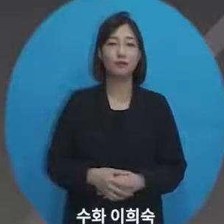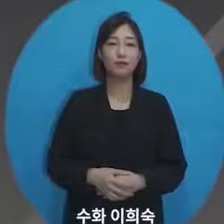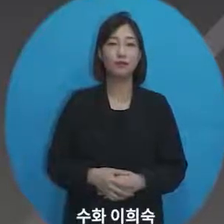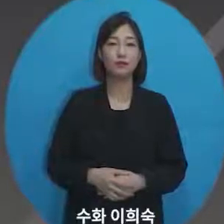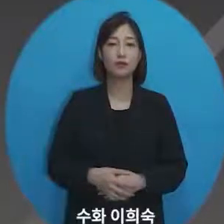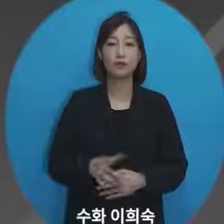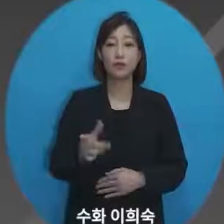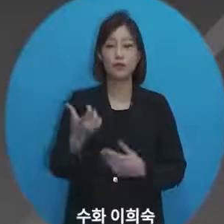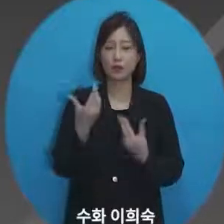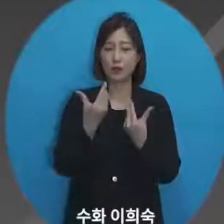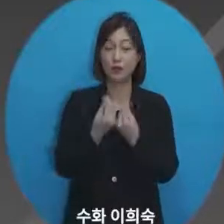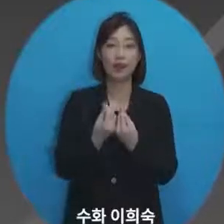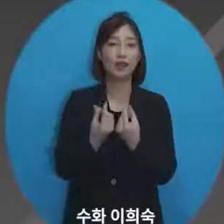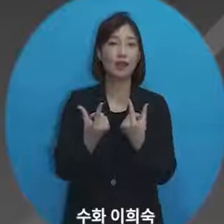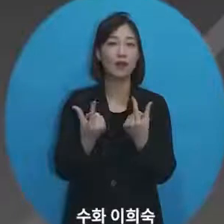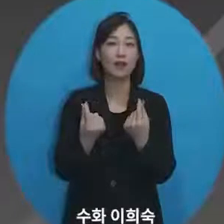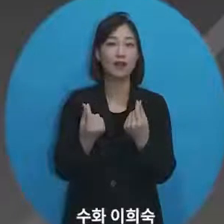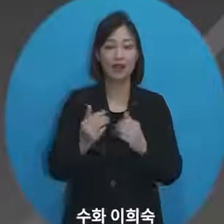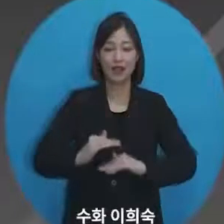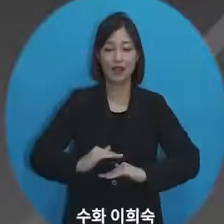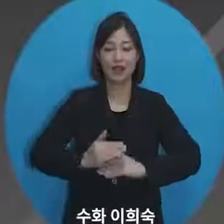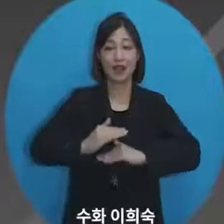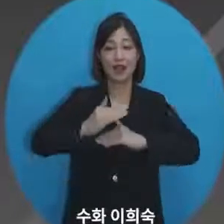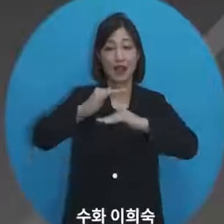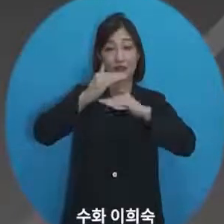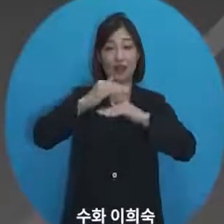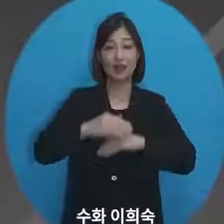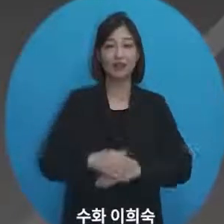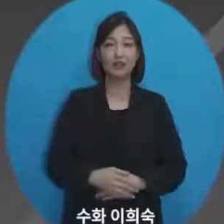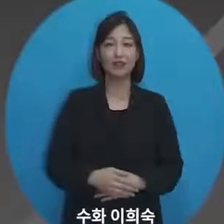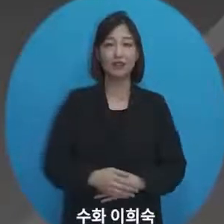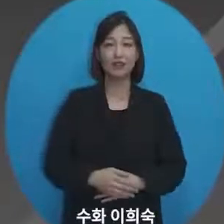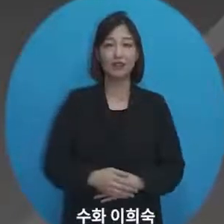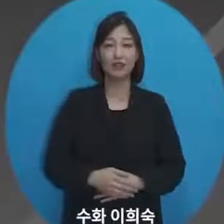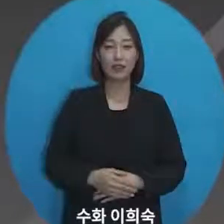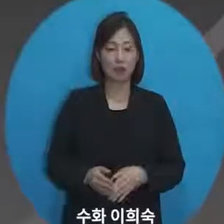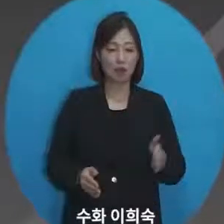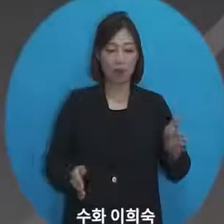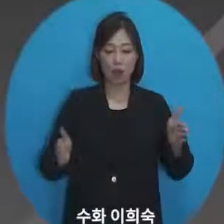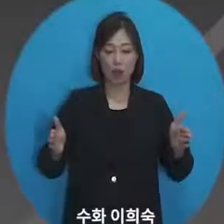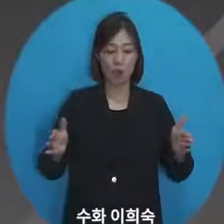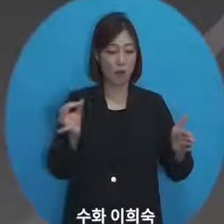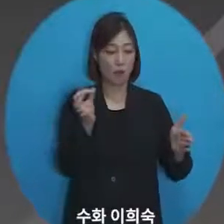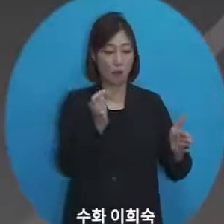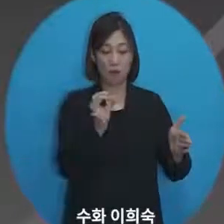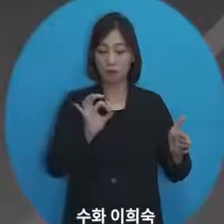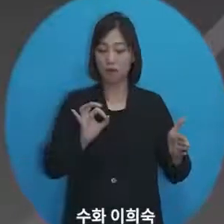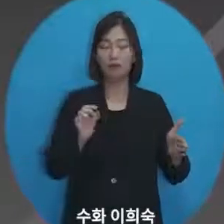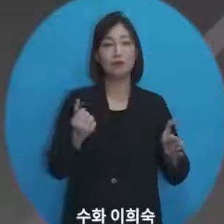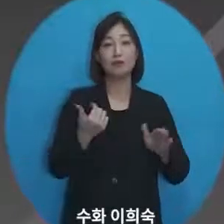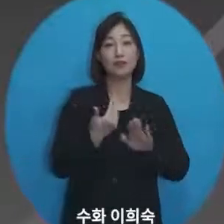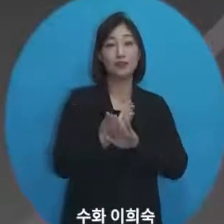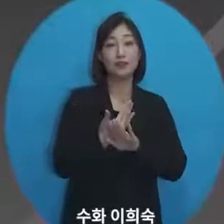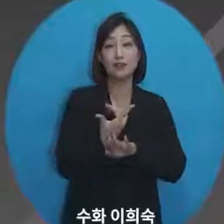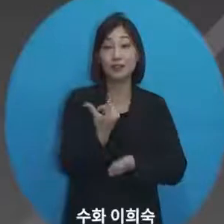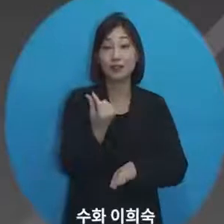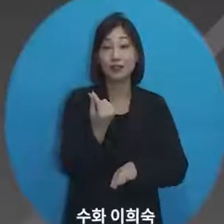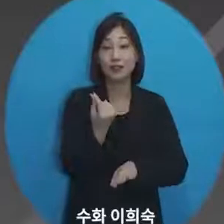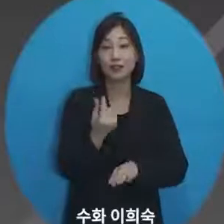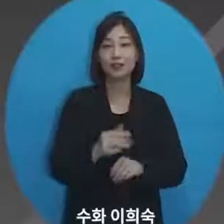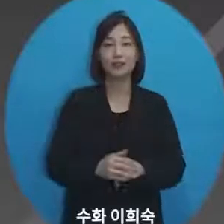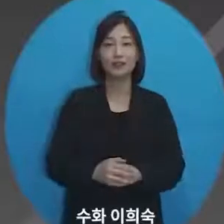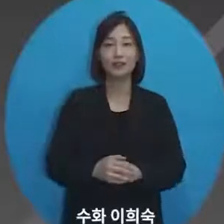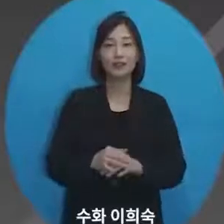있으십니다. 예, 동일하게 계단 첼면이라고 하는 부분, 옆면인데요.